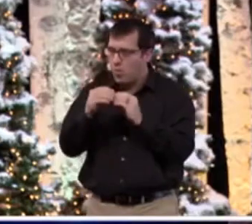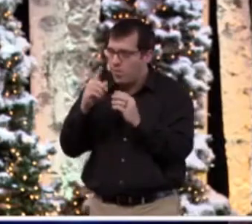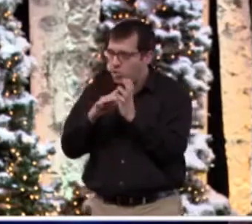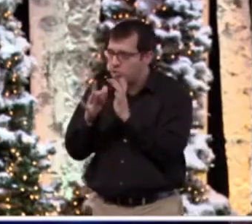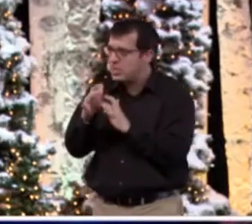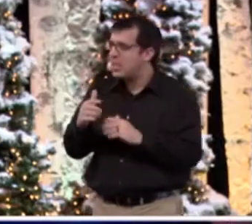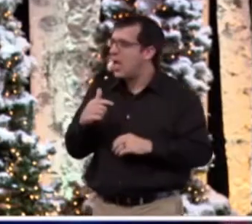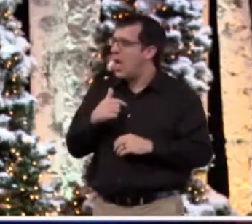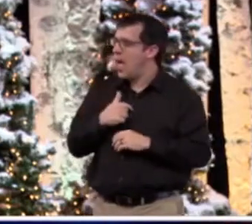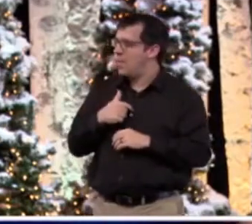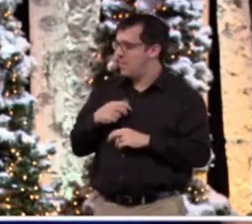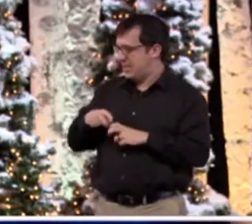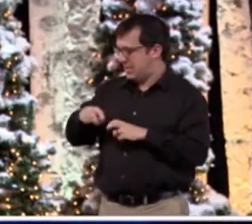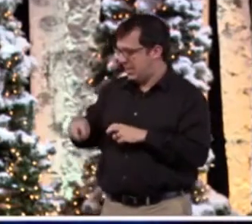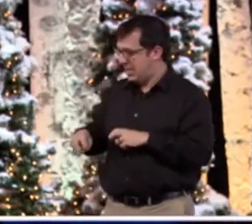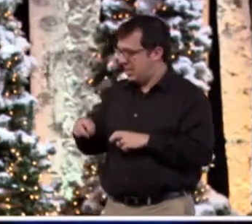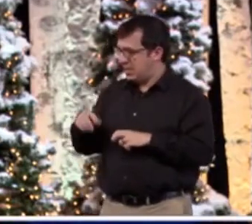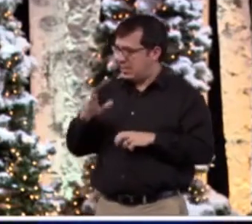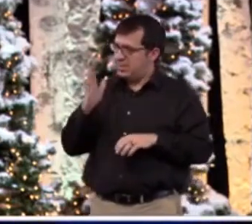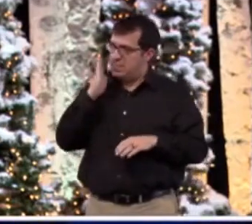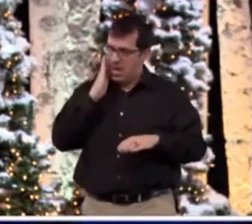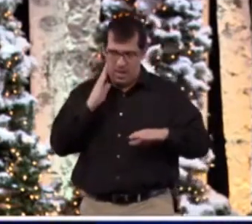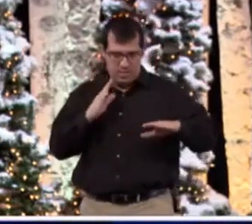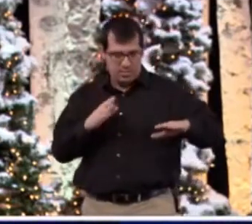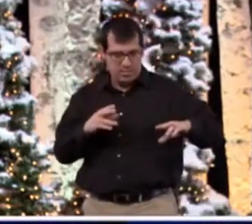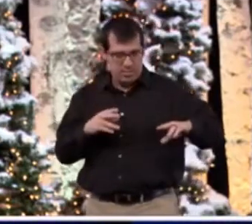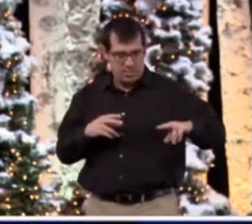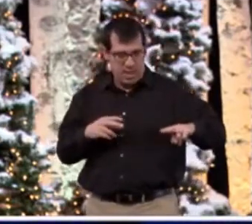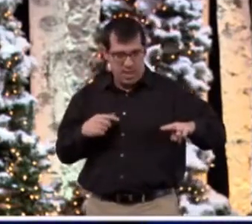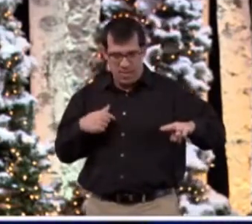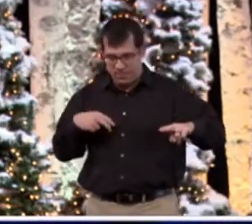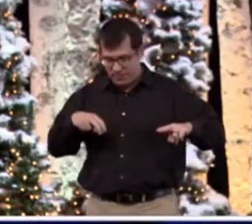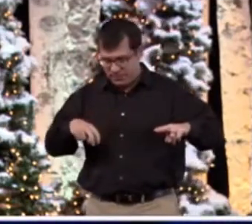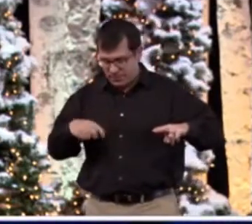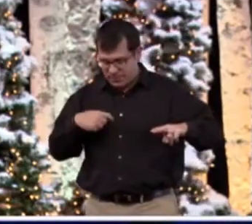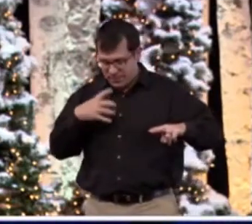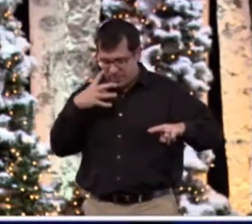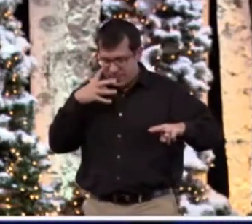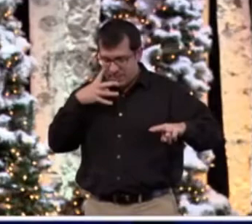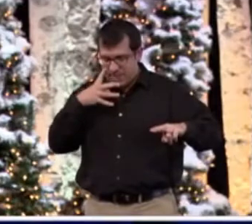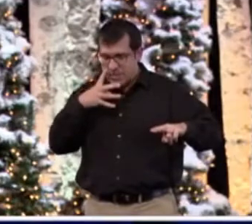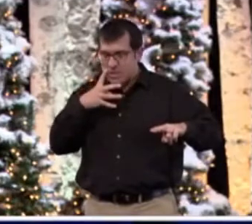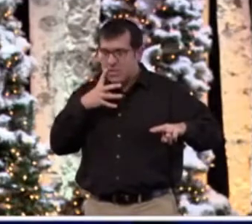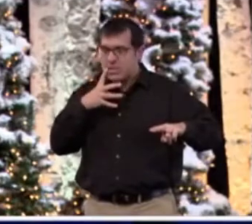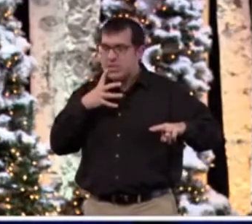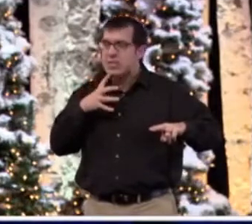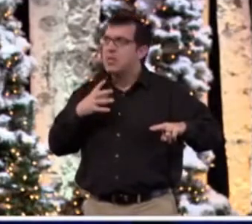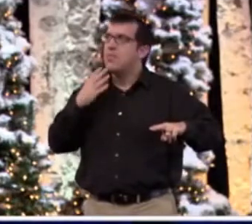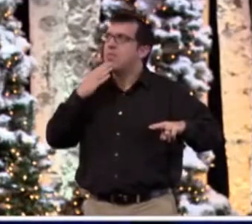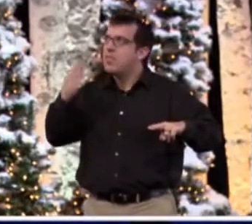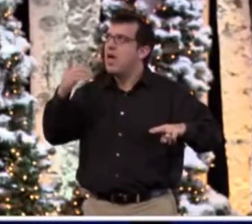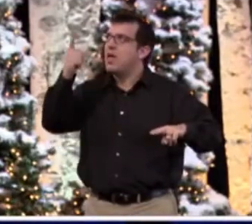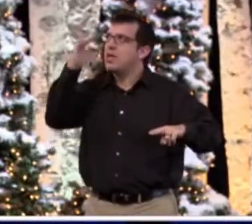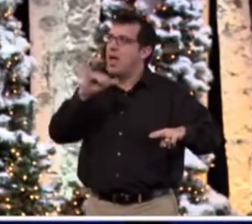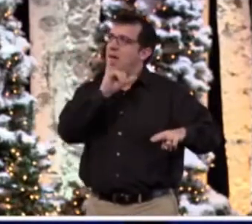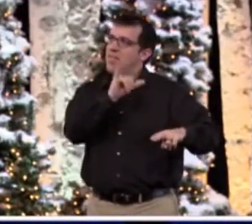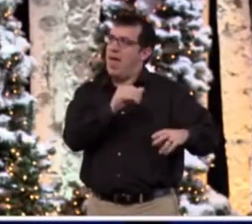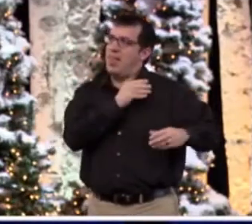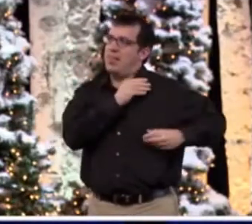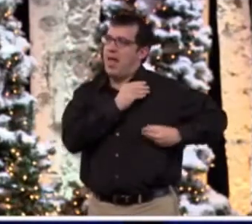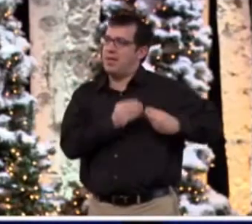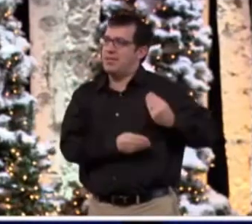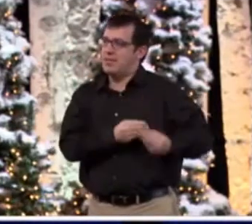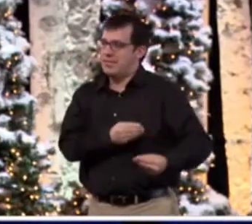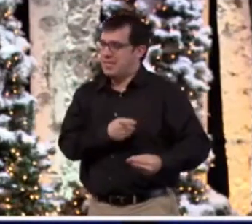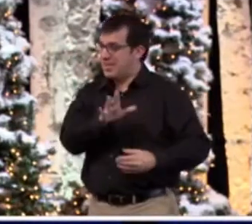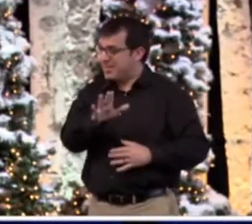बुवाको बिस्ताराको छेउमा बसिरहेको थिएँ, मेरा आँखाहरूबाट आँसु बगिरहेका थिए र मेरो बुवाले छोड्नु भएको उत्तराधिकारका लागि